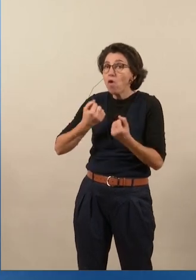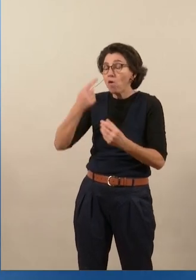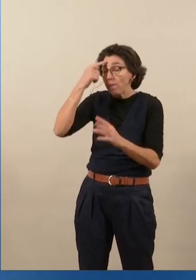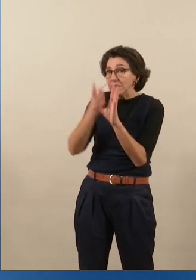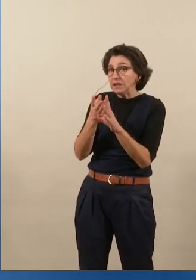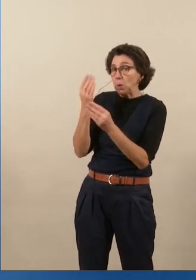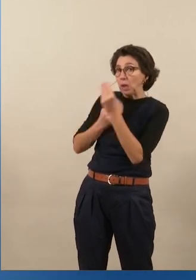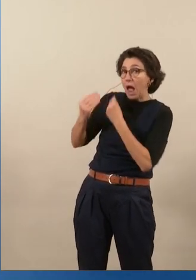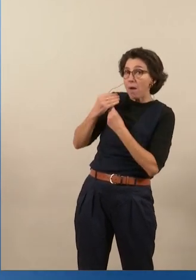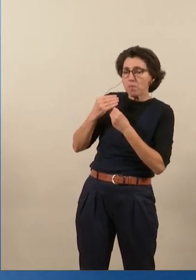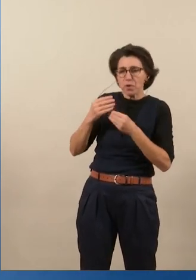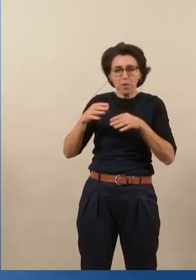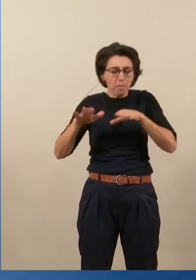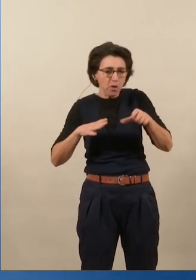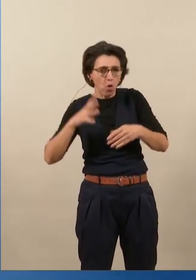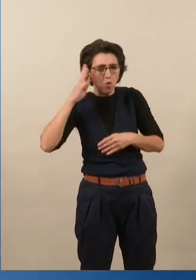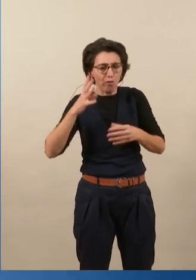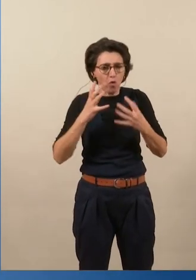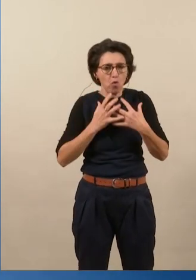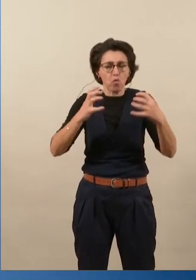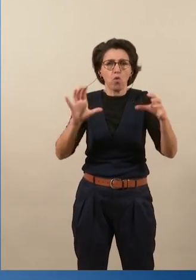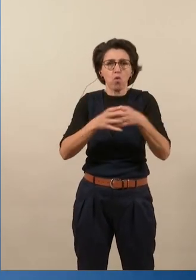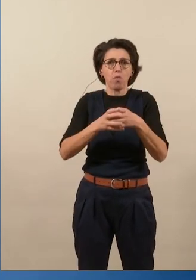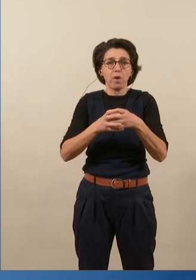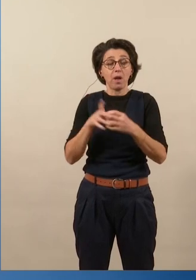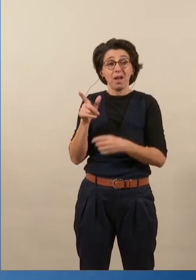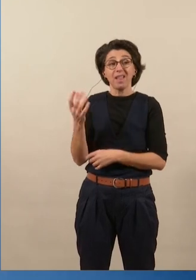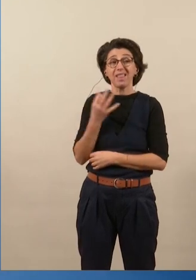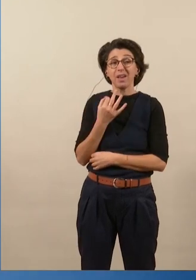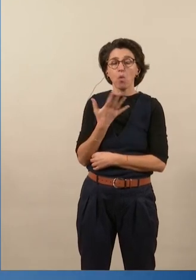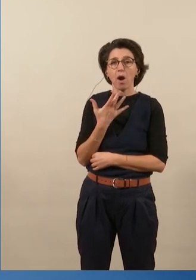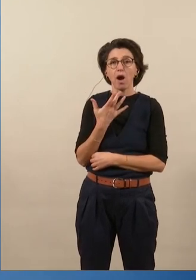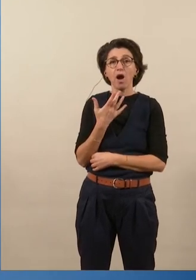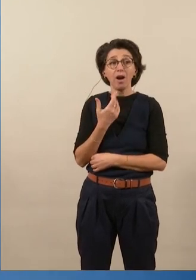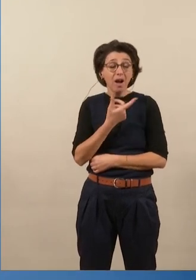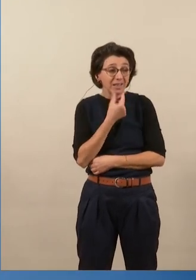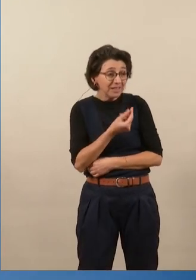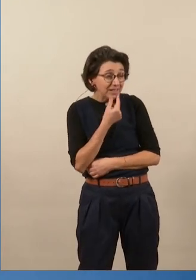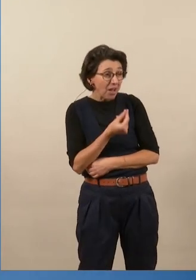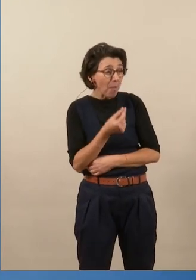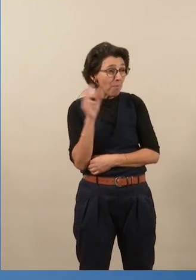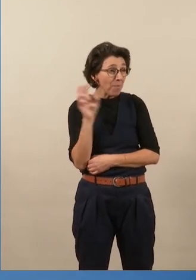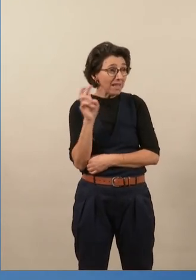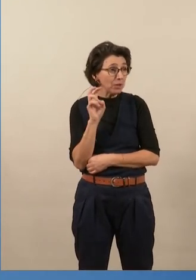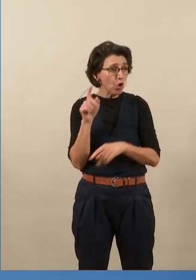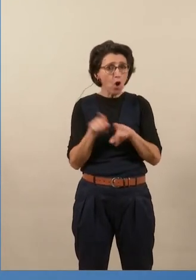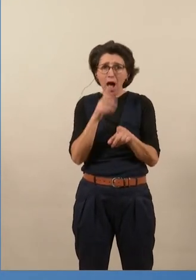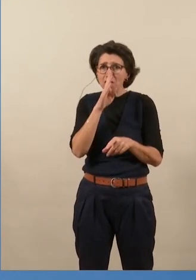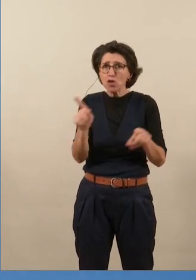conférence de groupe et il disait qui aurait pu croire que les sympathiques écolos se comportent comme des